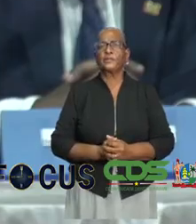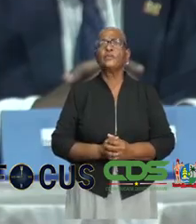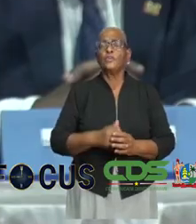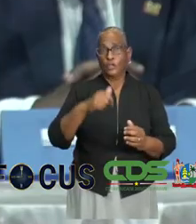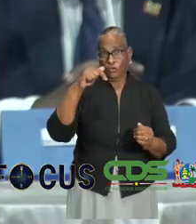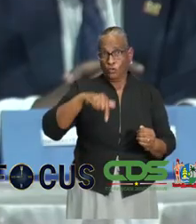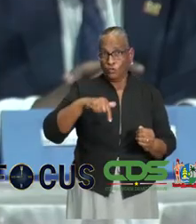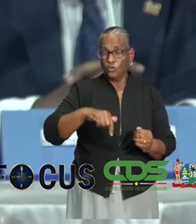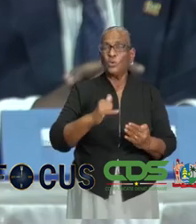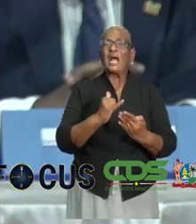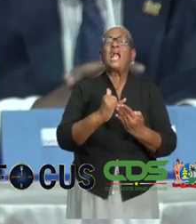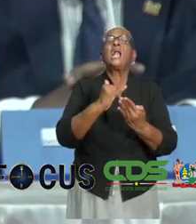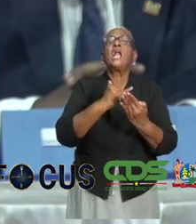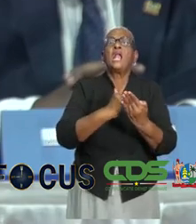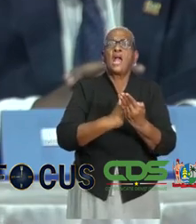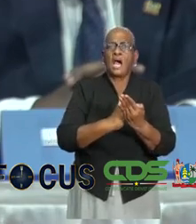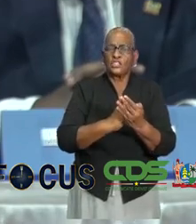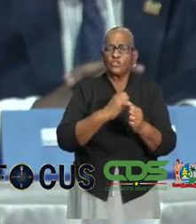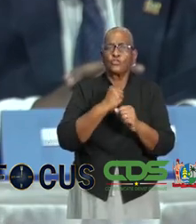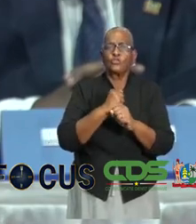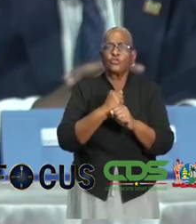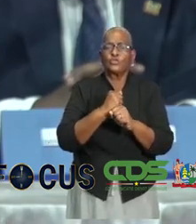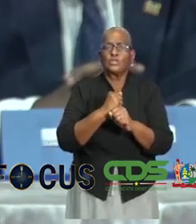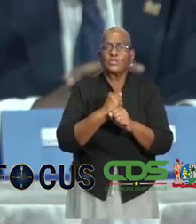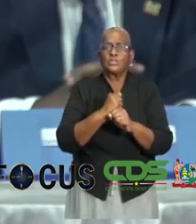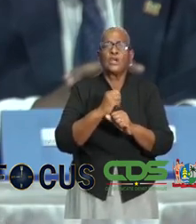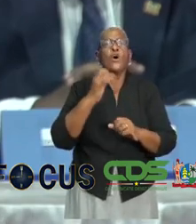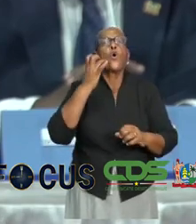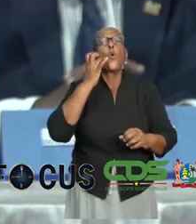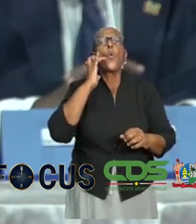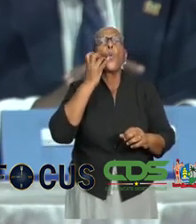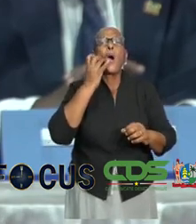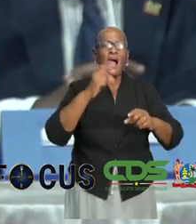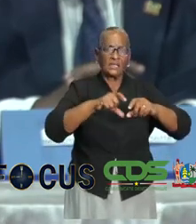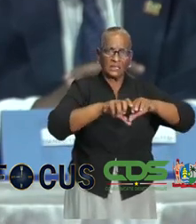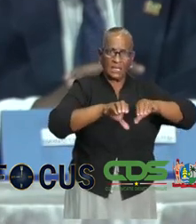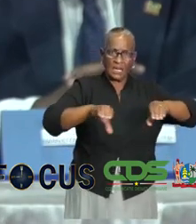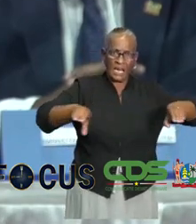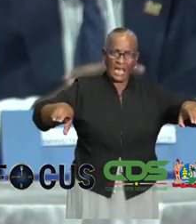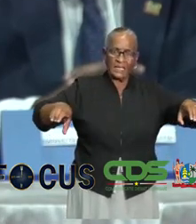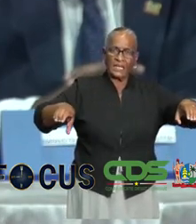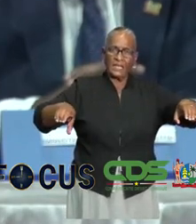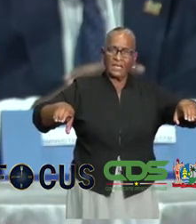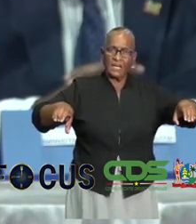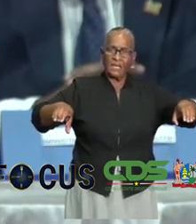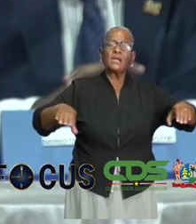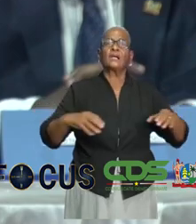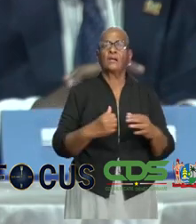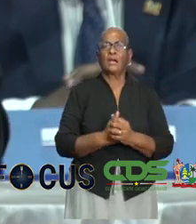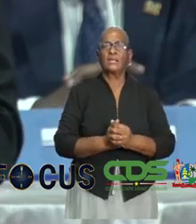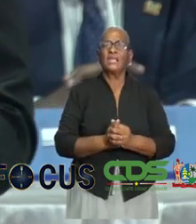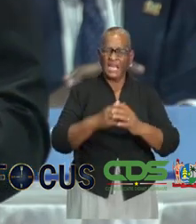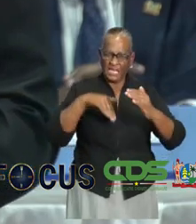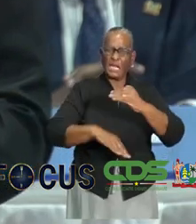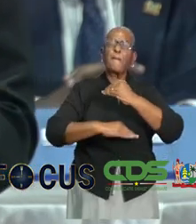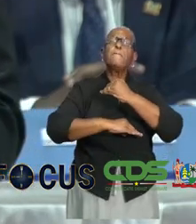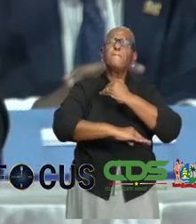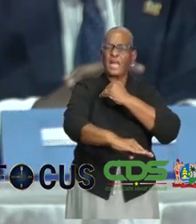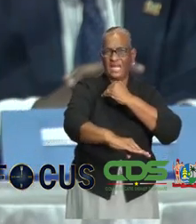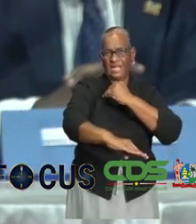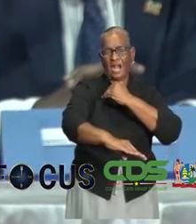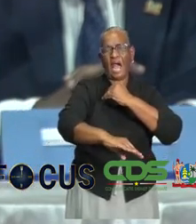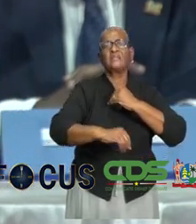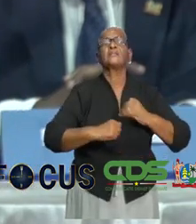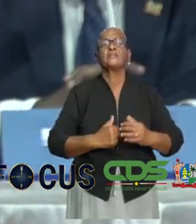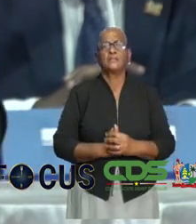Thans wordt de laatste hand gelegd aan het waterleidingsproject in de gebieden Pamboko, Kayapati,